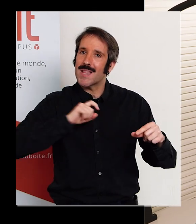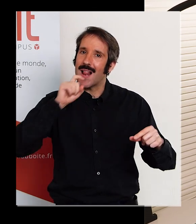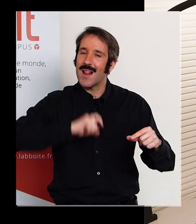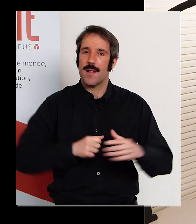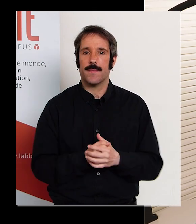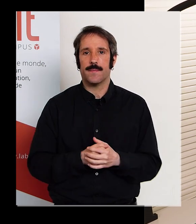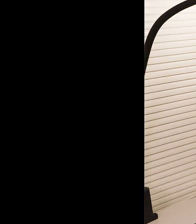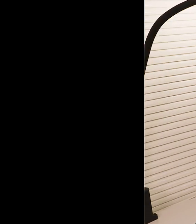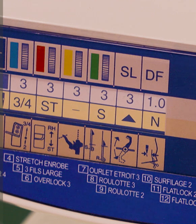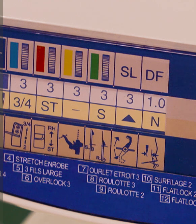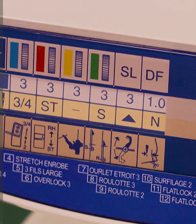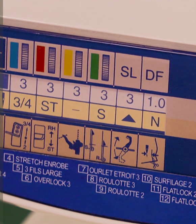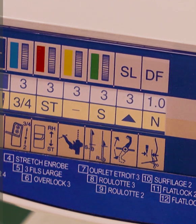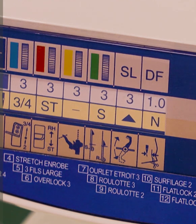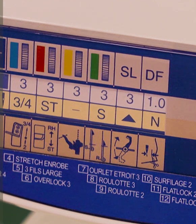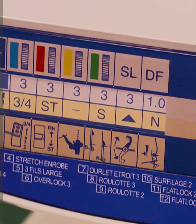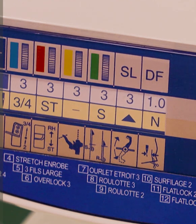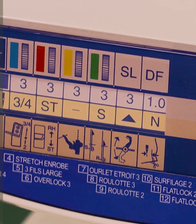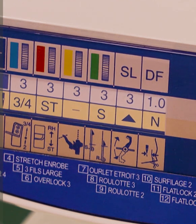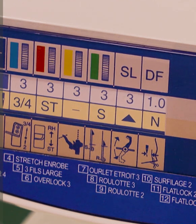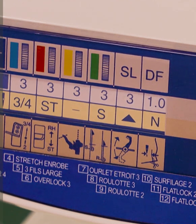la barre de métal.